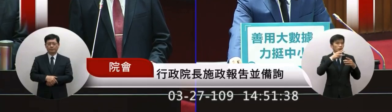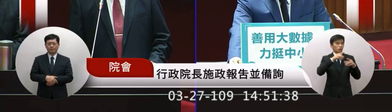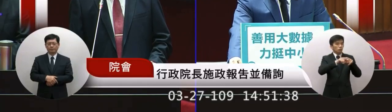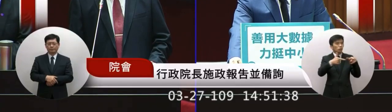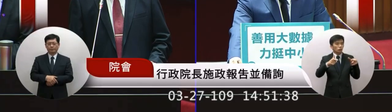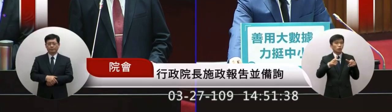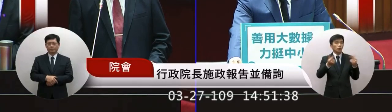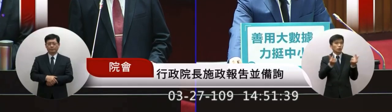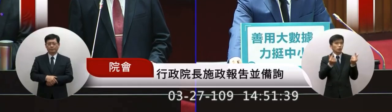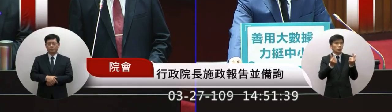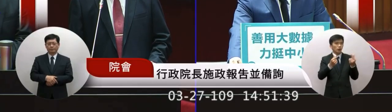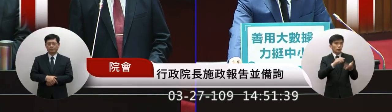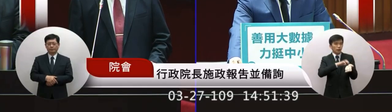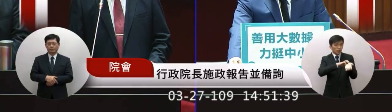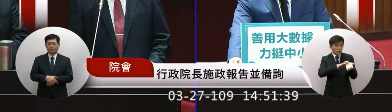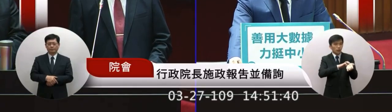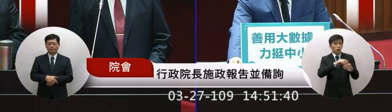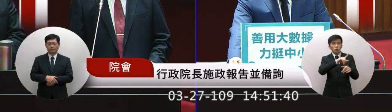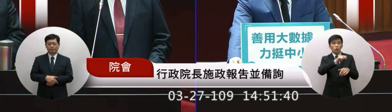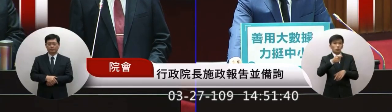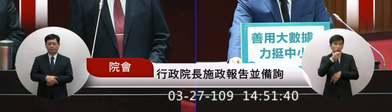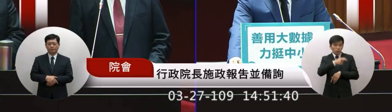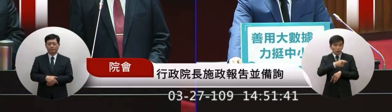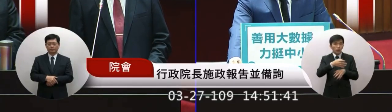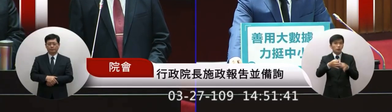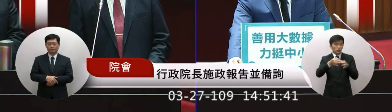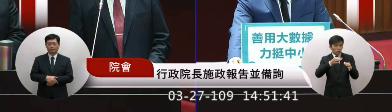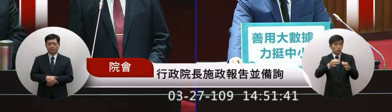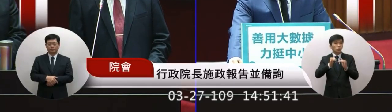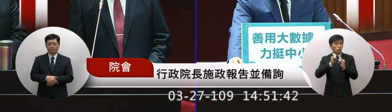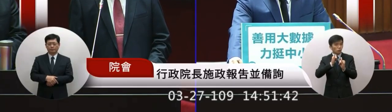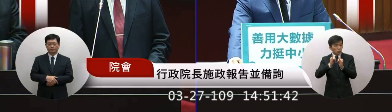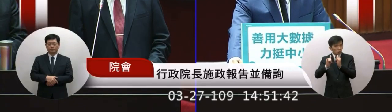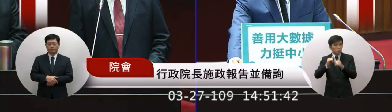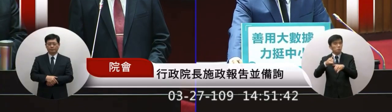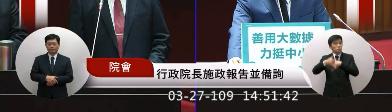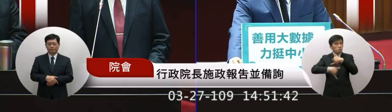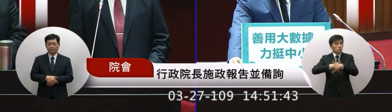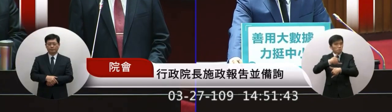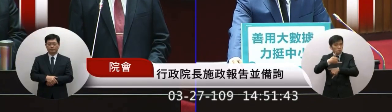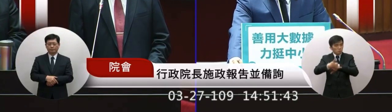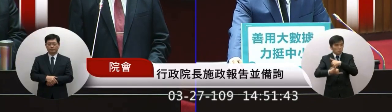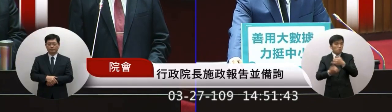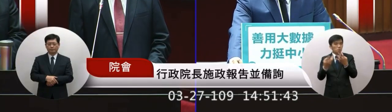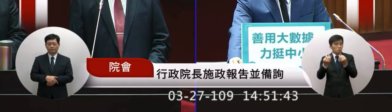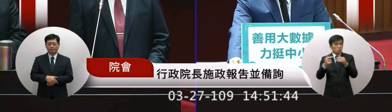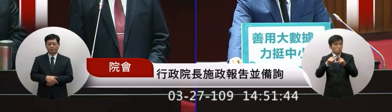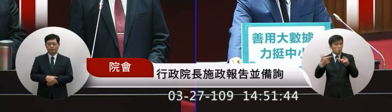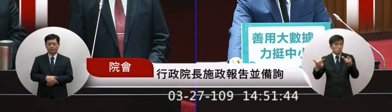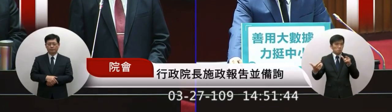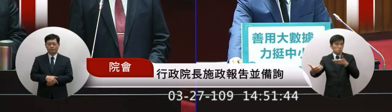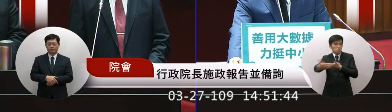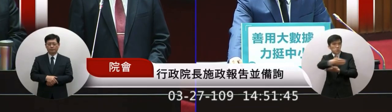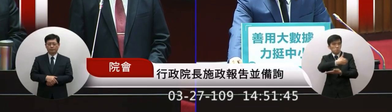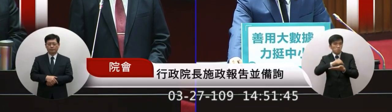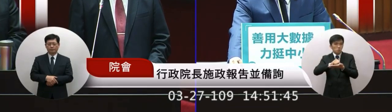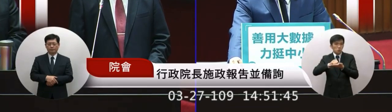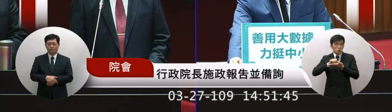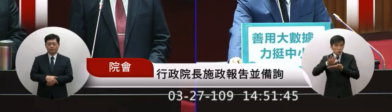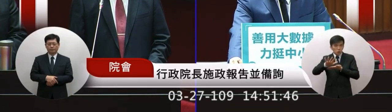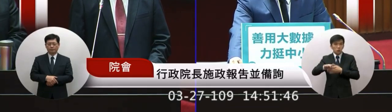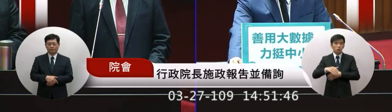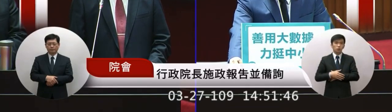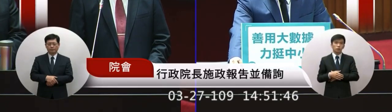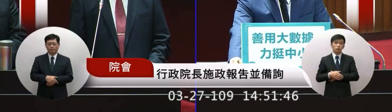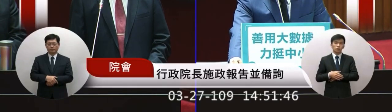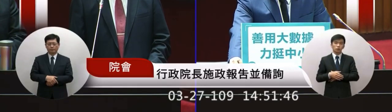地的消费、医疗，还是说他们这个国民的一些生活的一些相关的数据，都要去透过台商网络